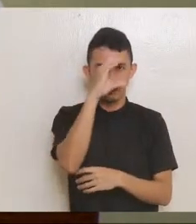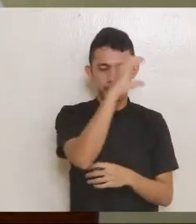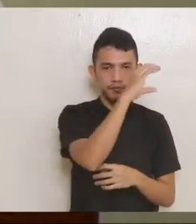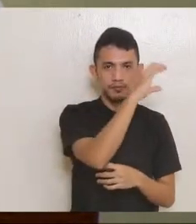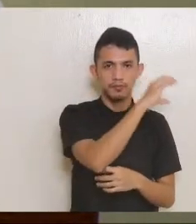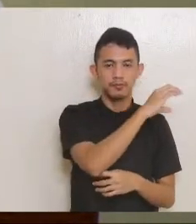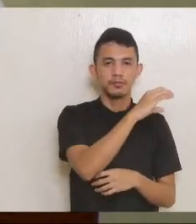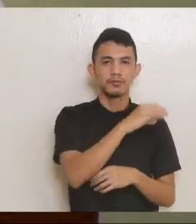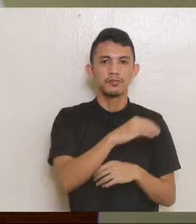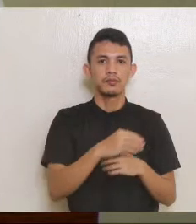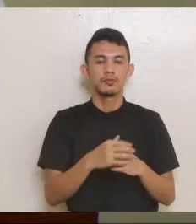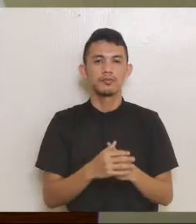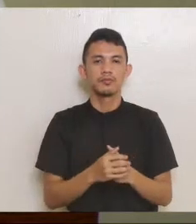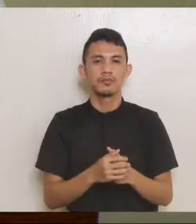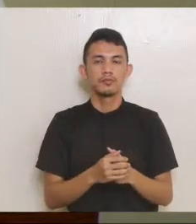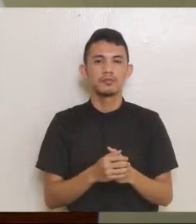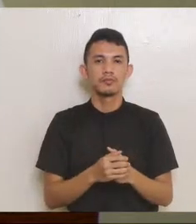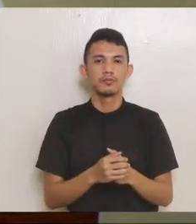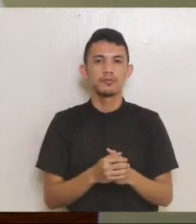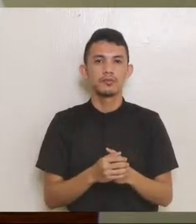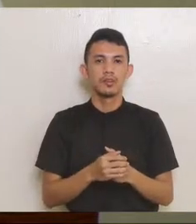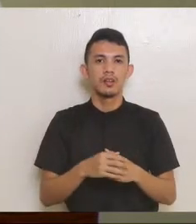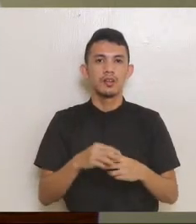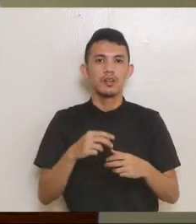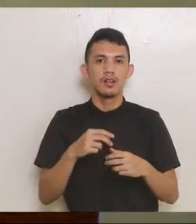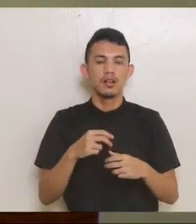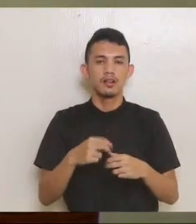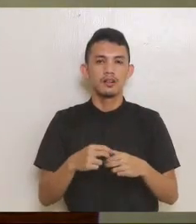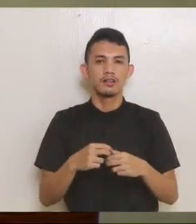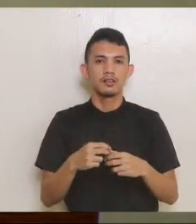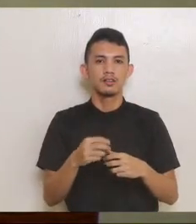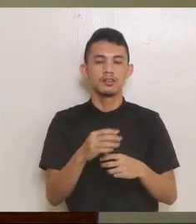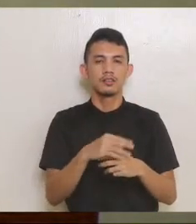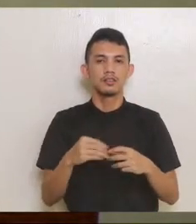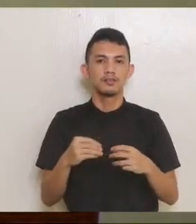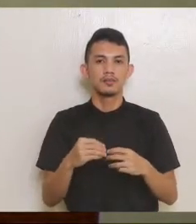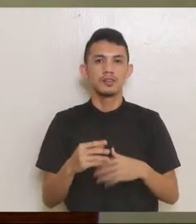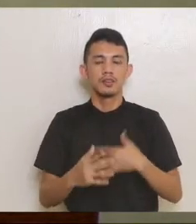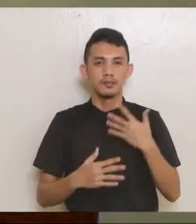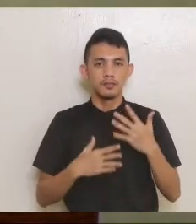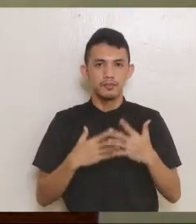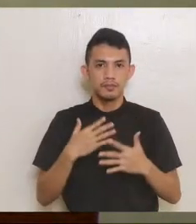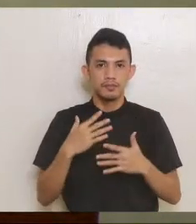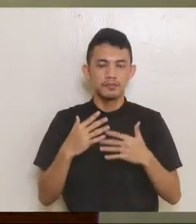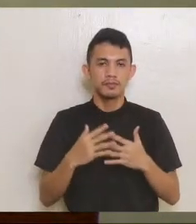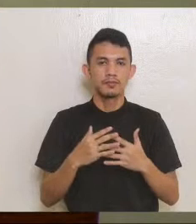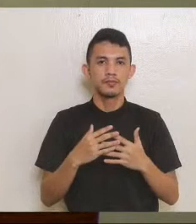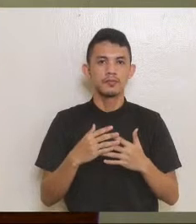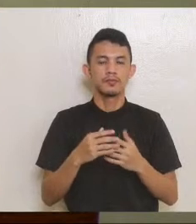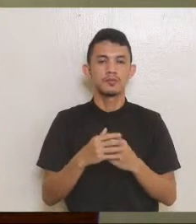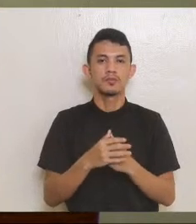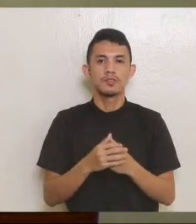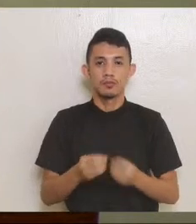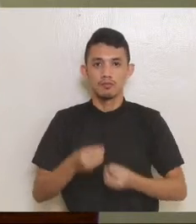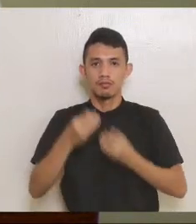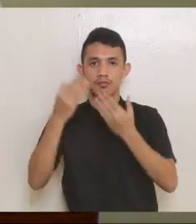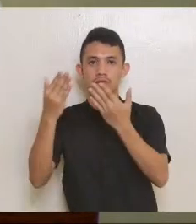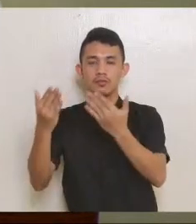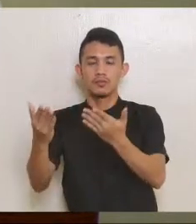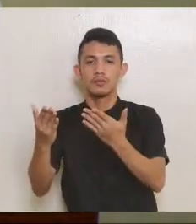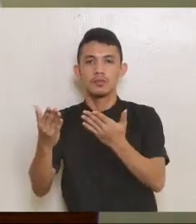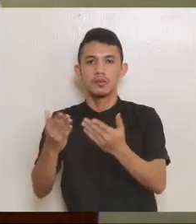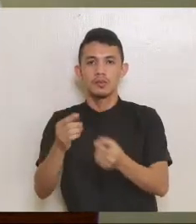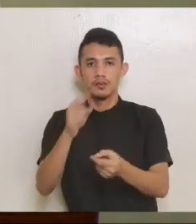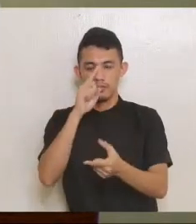humuka. Ug ang mabugnawon nga kalag inita. Ihatag sa nagtuo kanimo